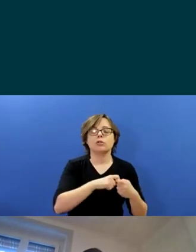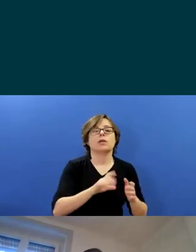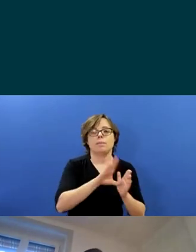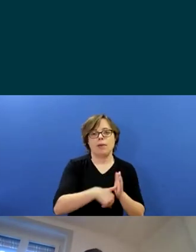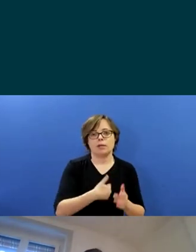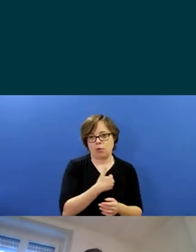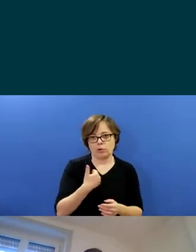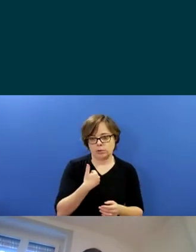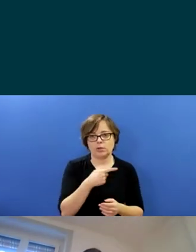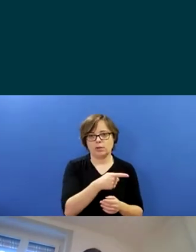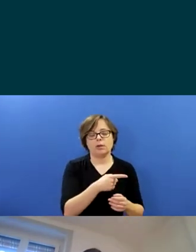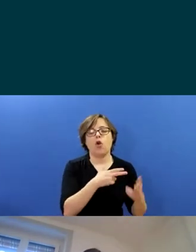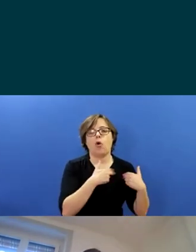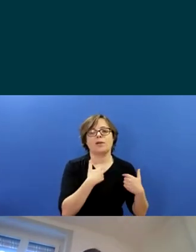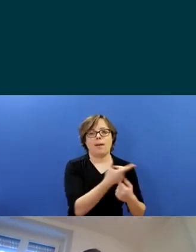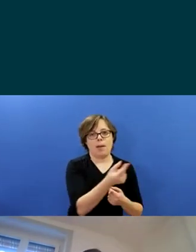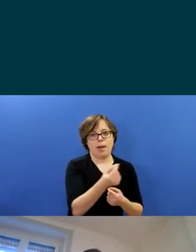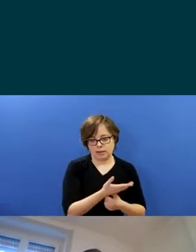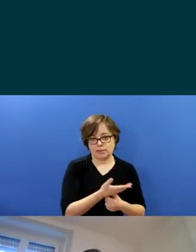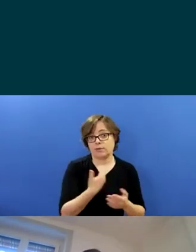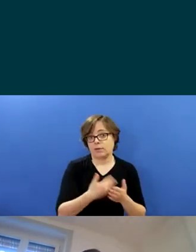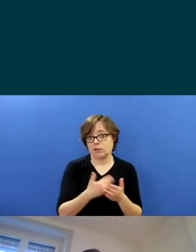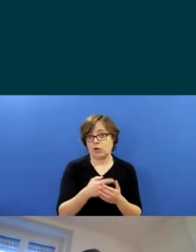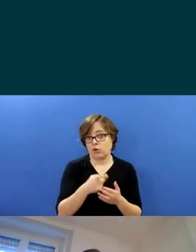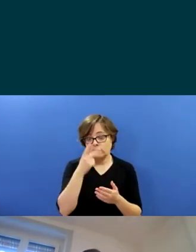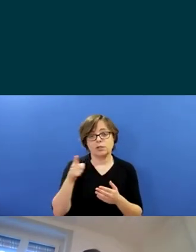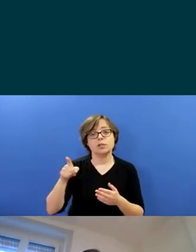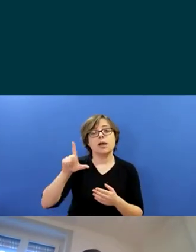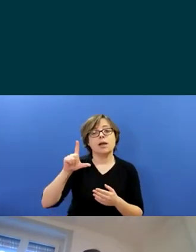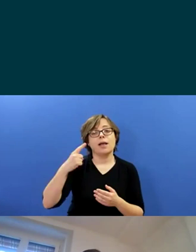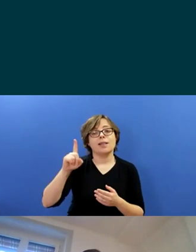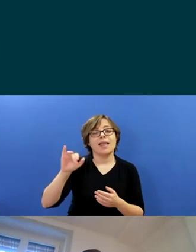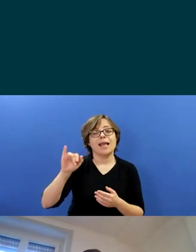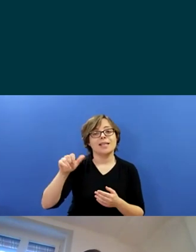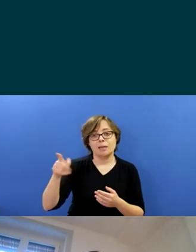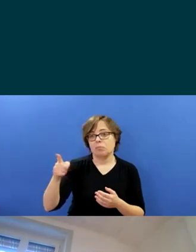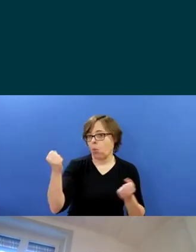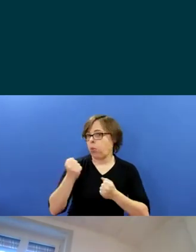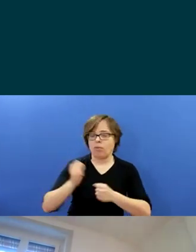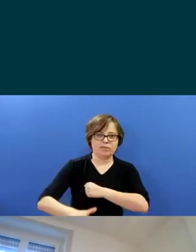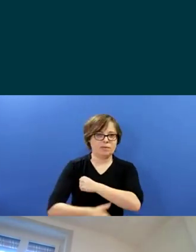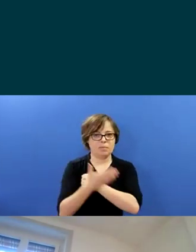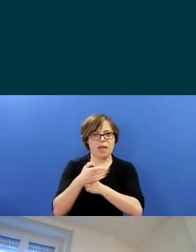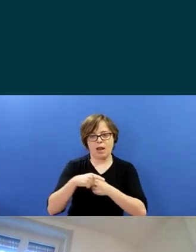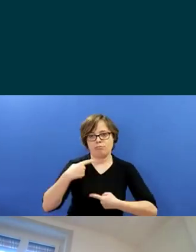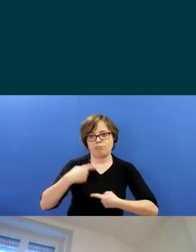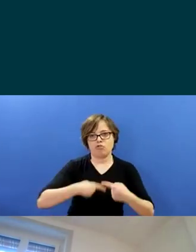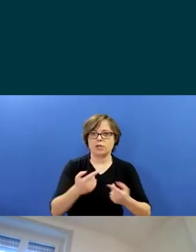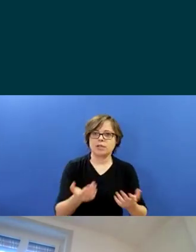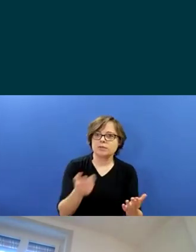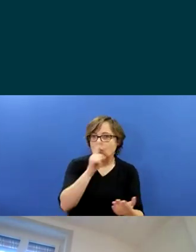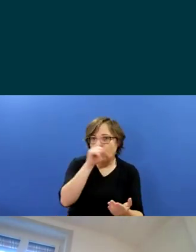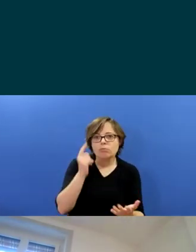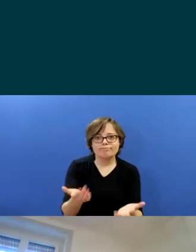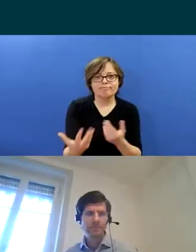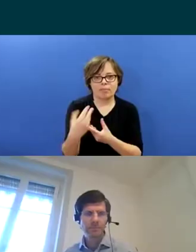widzimy, in że our platforma commission Decidim meeting in the staje się Association of takim Polish narzędziem, Cities. które So I see that mocno Decidim wspiera has właśnie become a te tool that procesy strongly partycypacji. supports I these